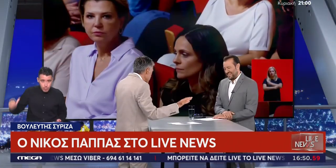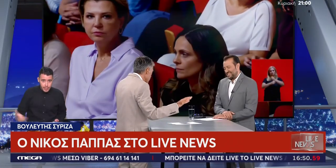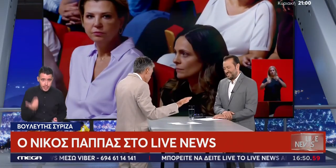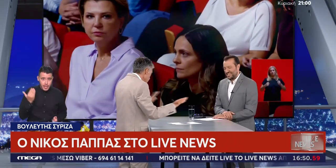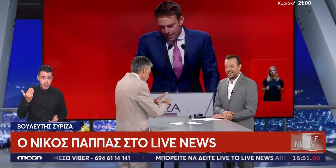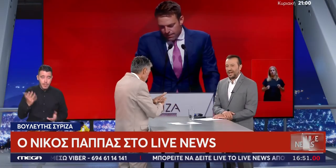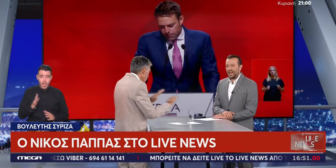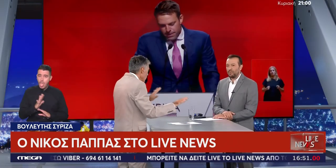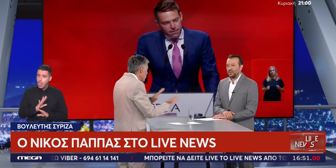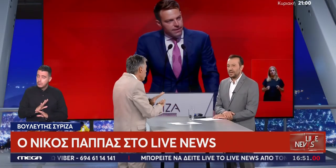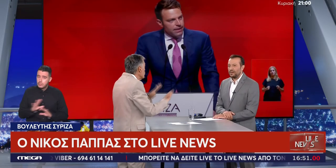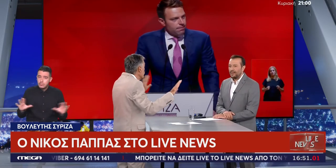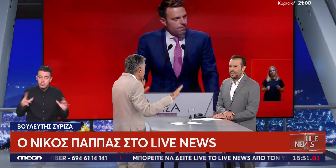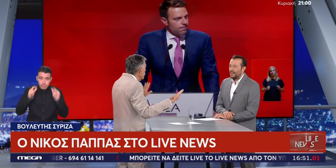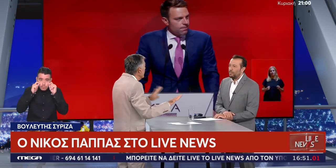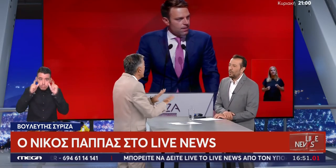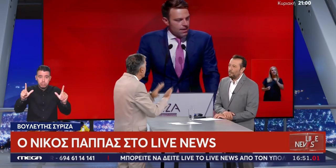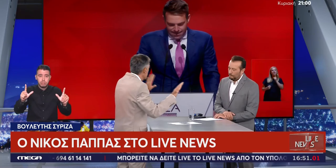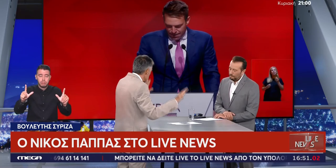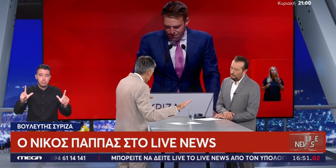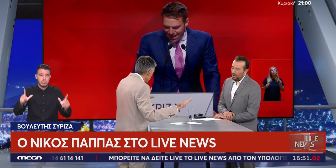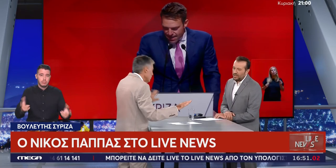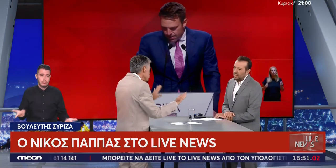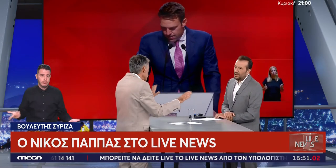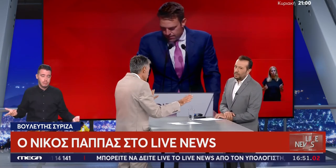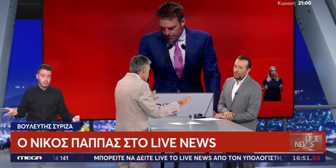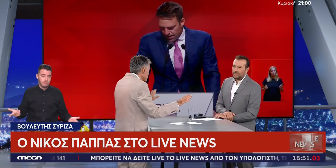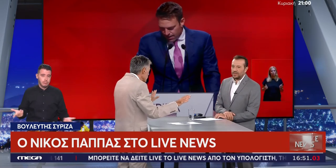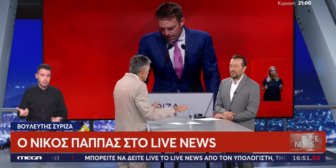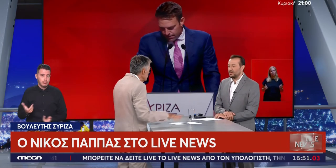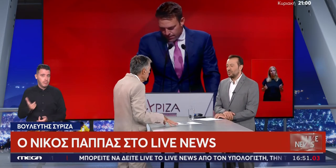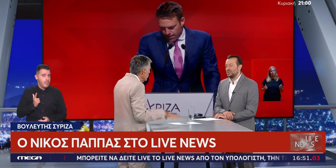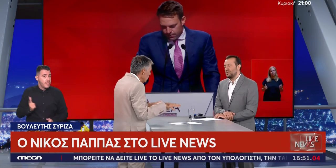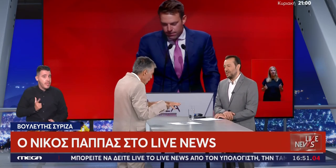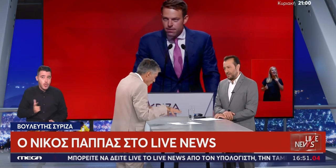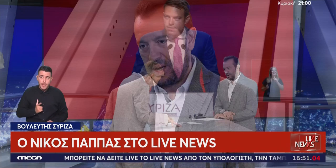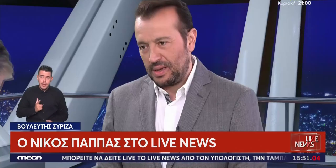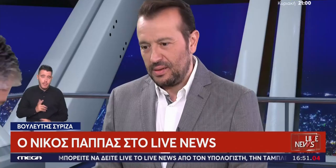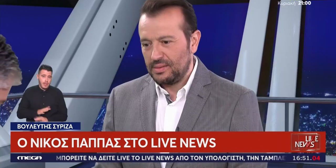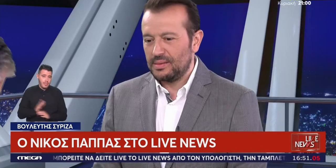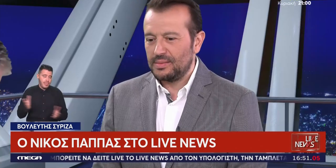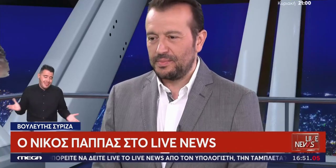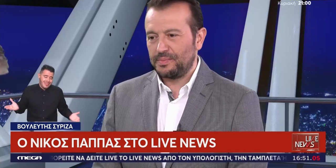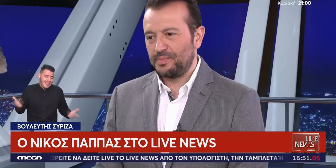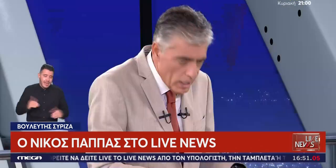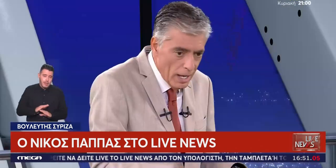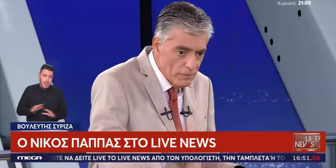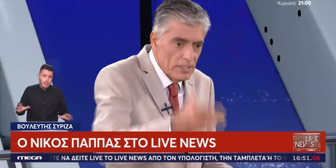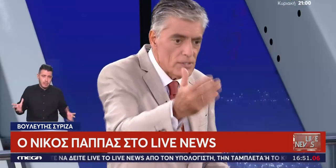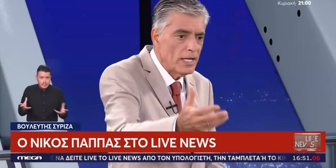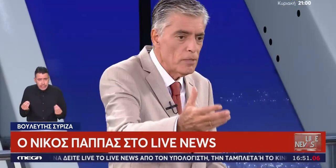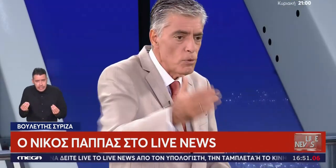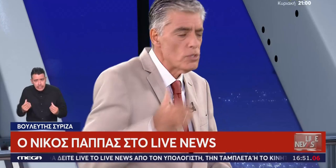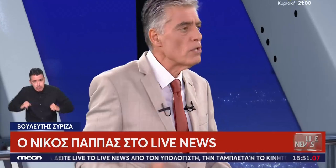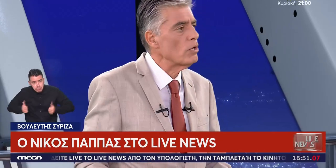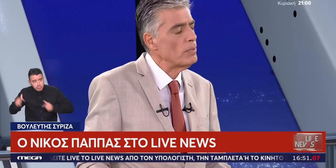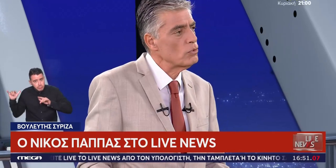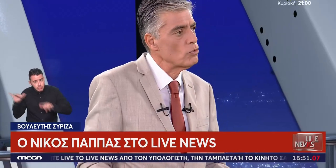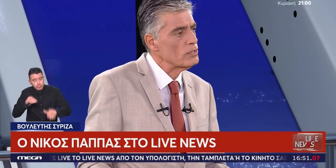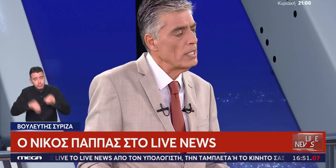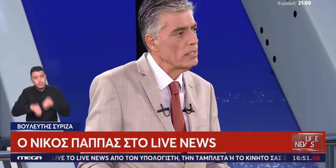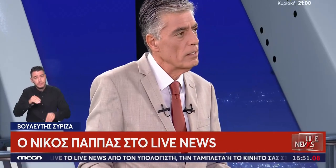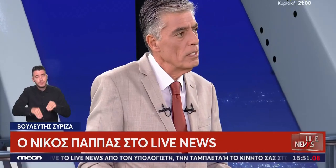και η στάντη. Δεν μπορούσε να το διανοηθεί κανείς μας αυτό. Πολιτική μηδενικού ρίσκου δεν υπάρχει. Αλλά ρωτάω, αυτά τα στελέχη πώς θα